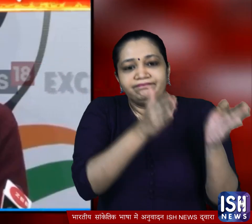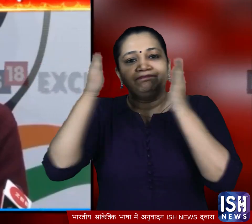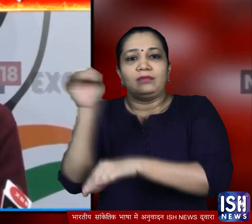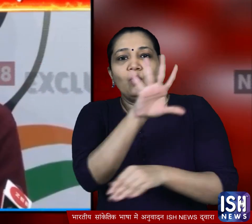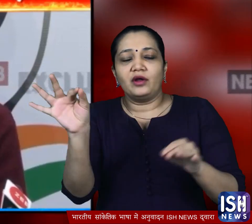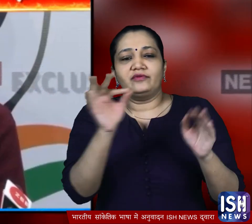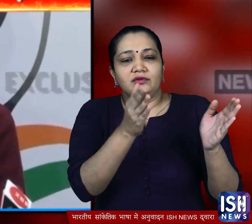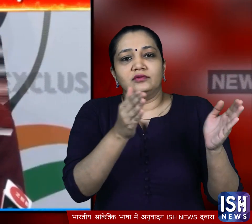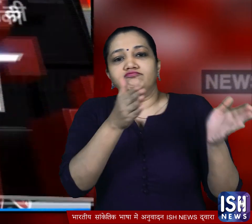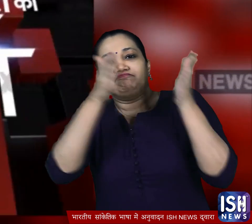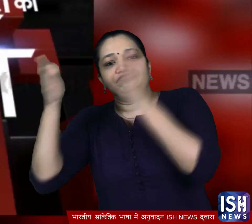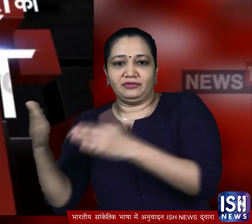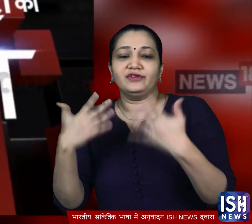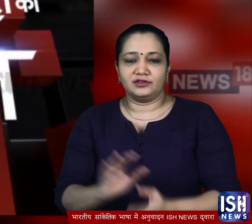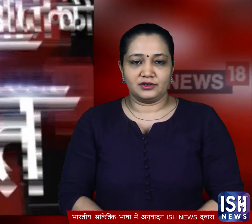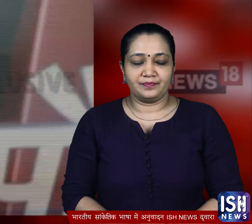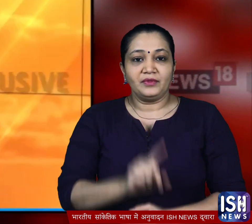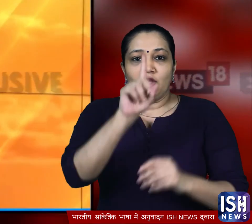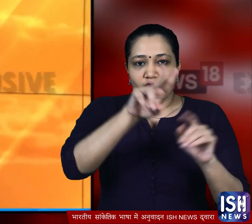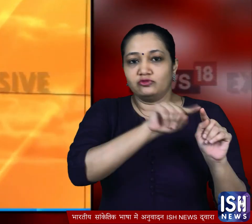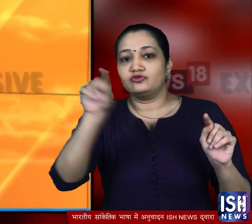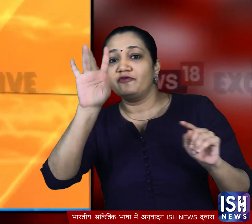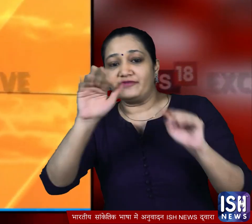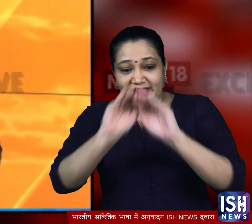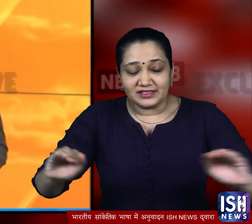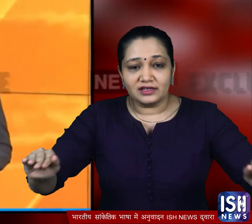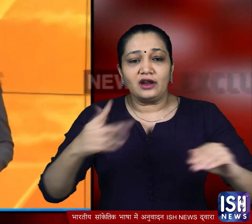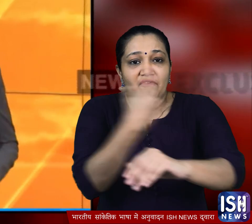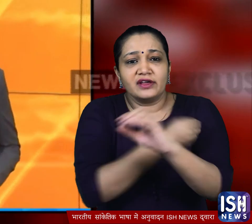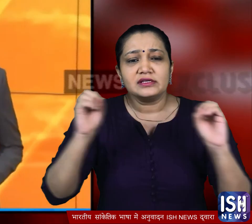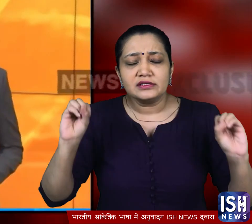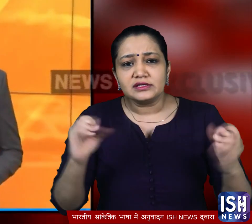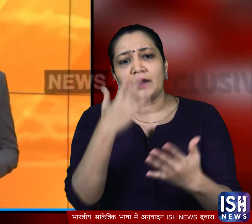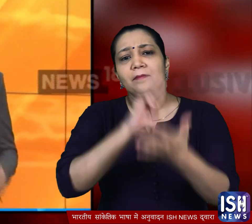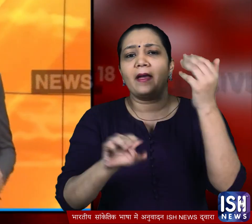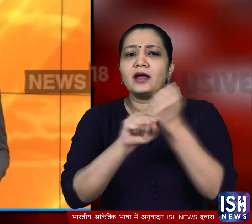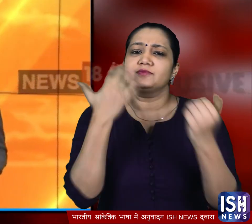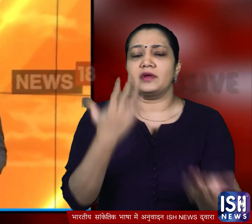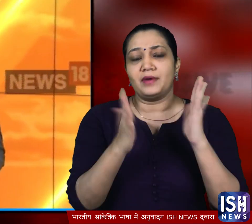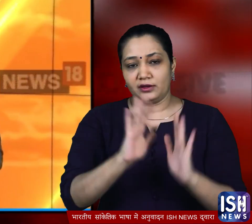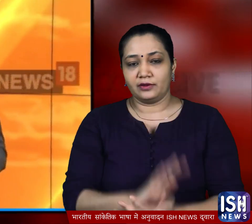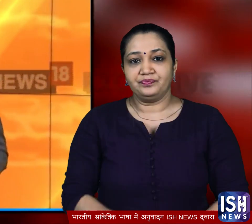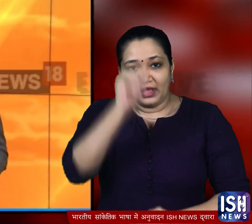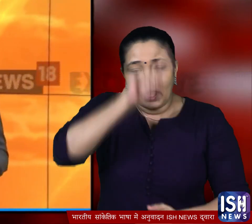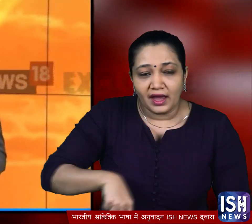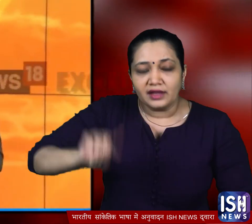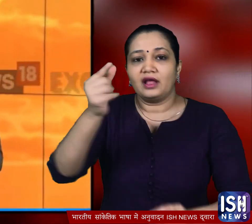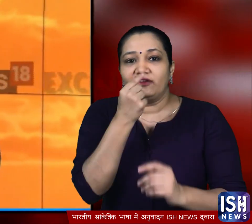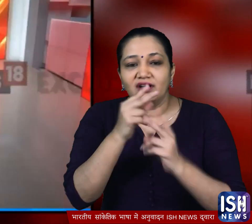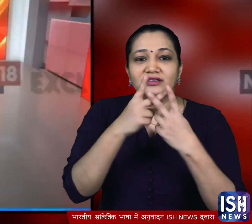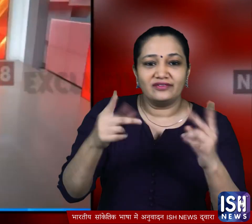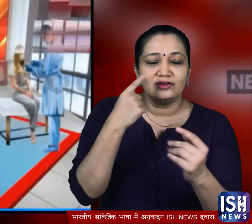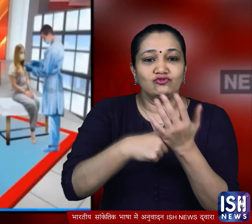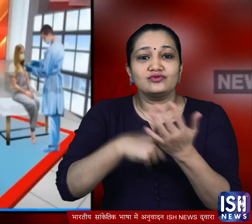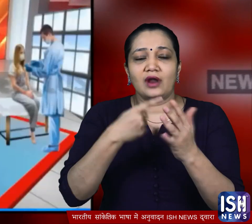एक हफ्ता 6 दिन अगे पाई है। 12 से 15 साल तक के बच्चों का वैक्सीनेशन मार्च में शुरू हो सकता है। देश में दवाओं और